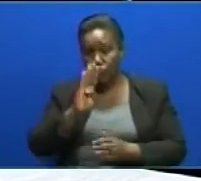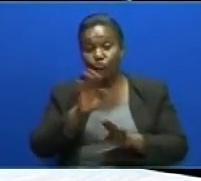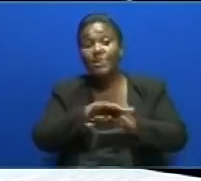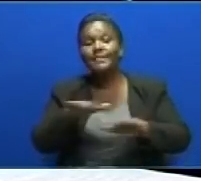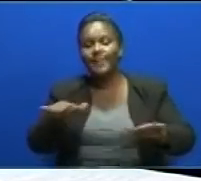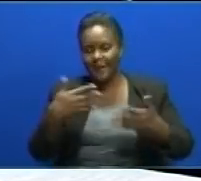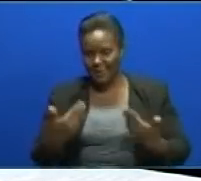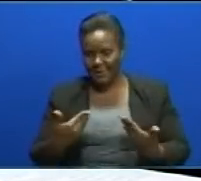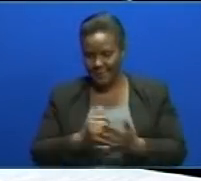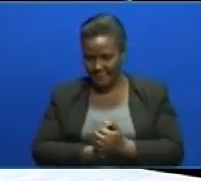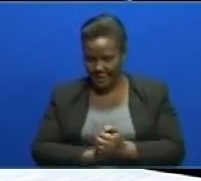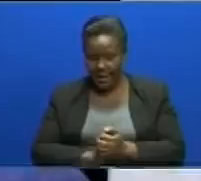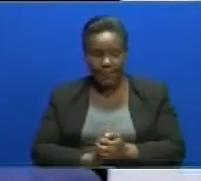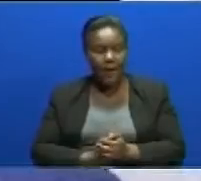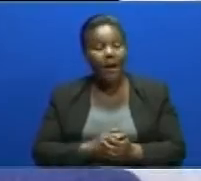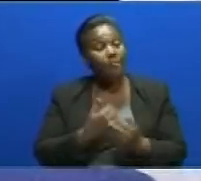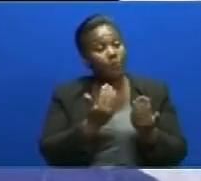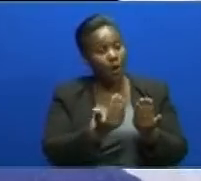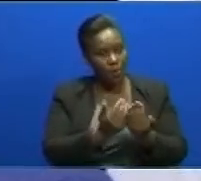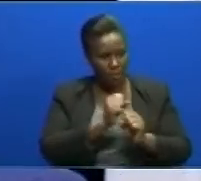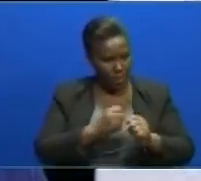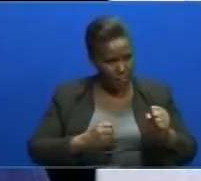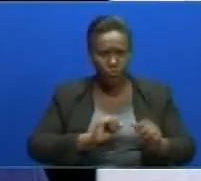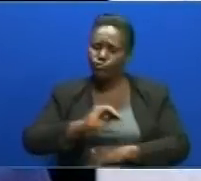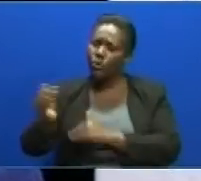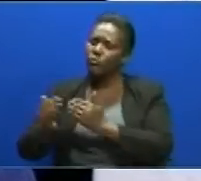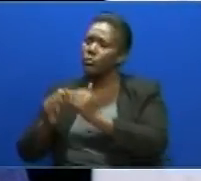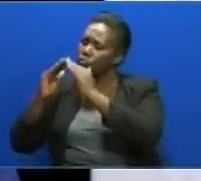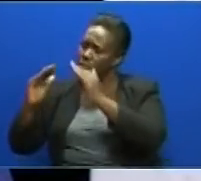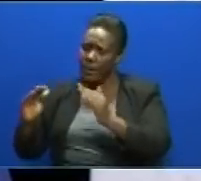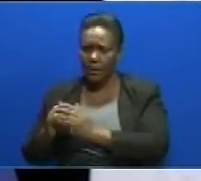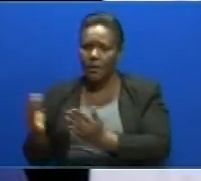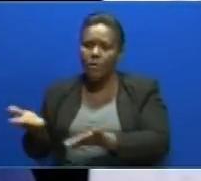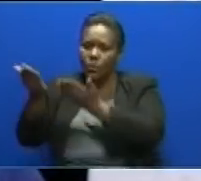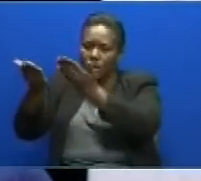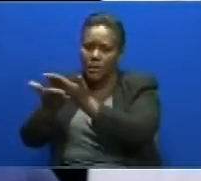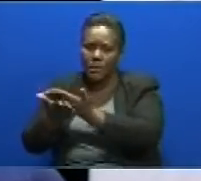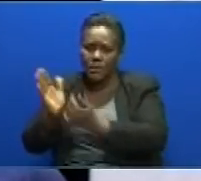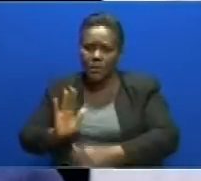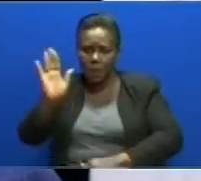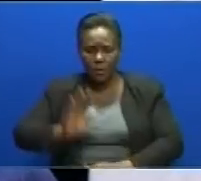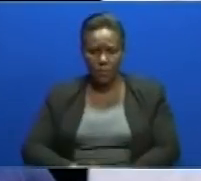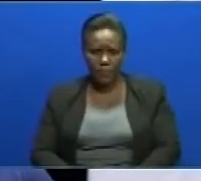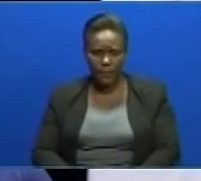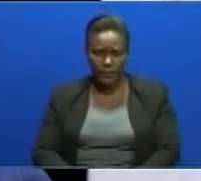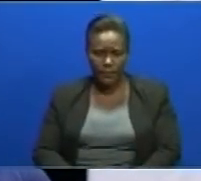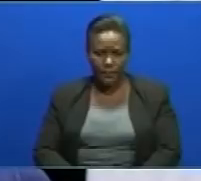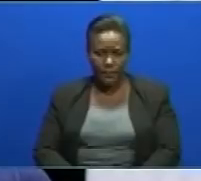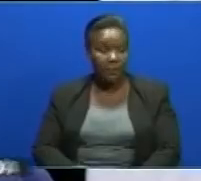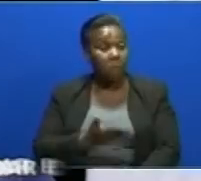imeimarika na kuwasihi wakimbizi kurejea nchini humo ili kushiriki katika shughuli za maendeleo. Yara, wamekwisha